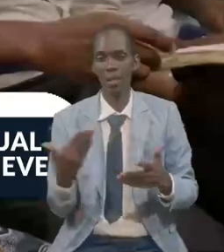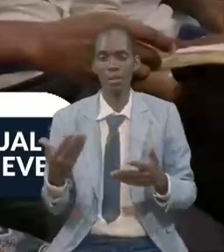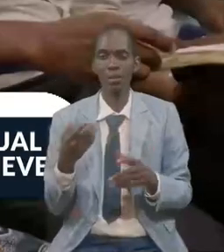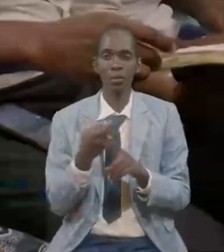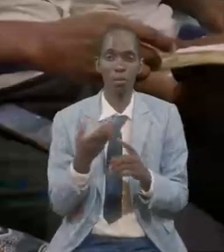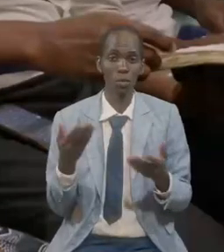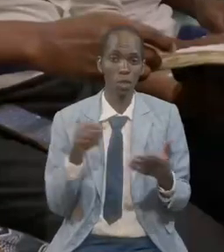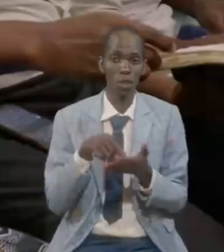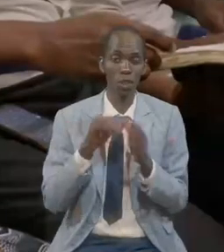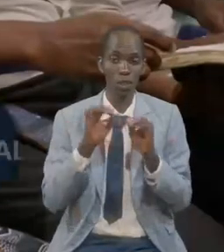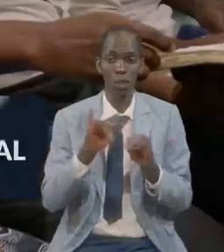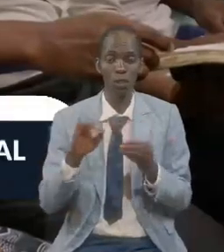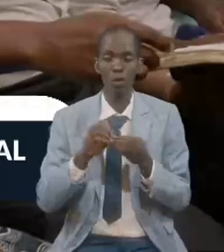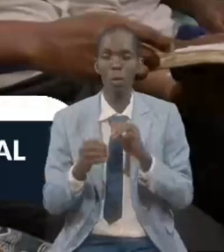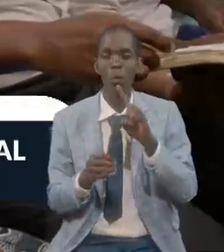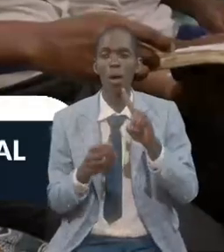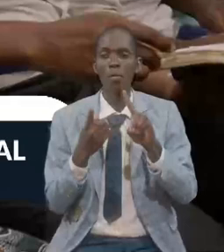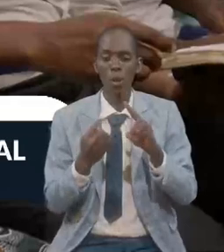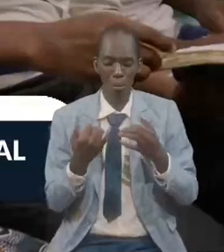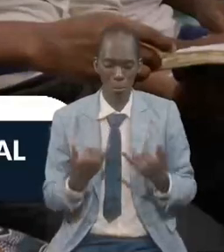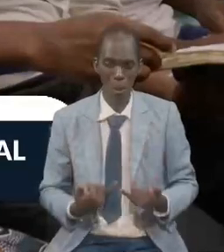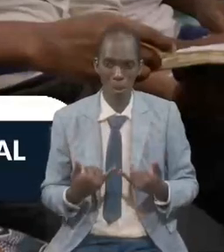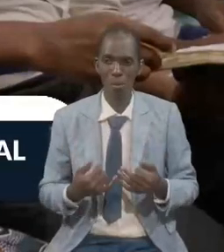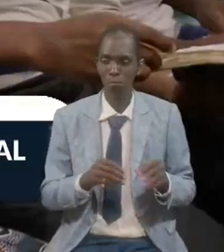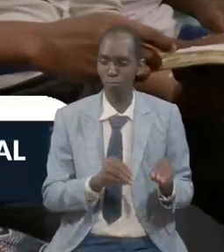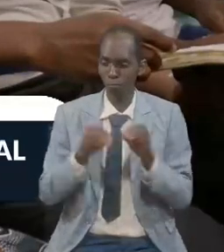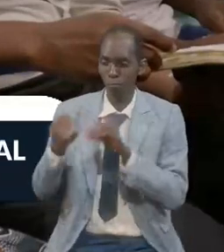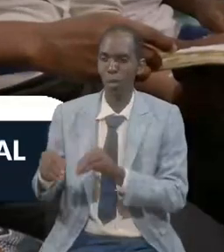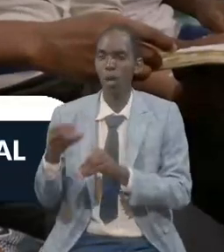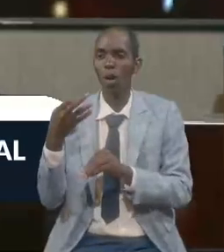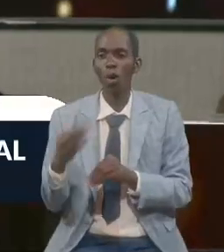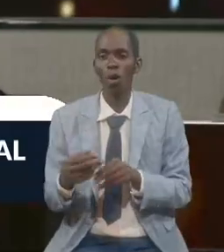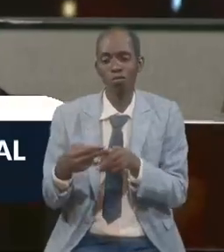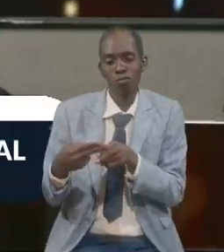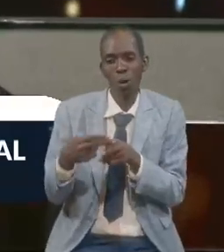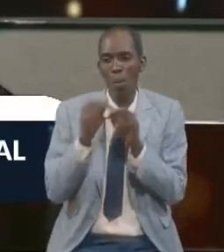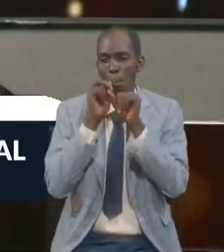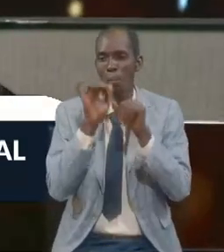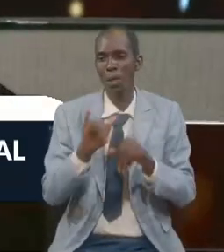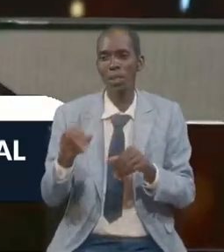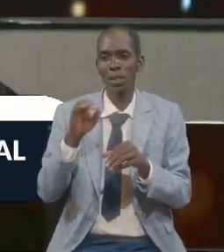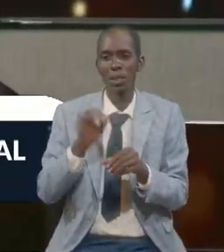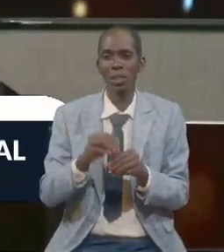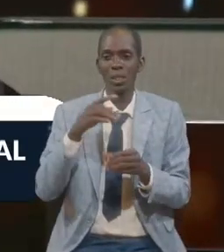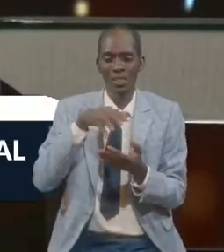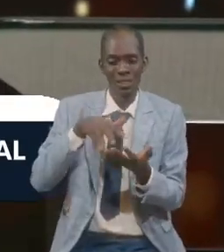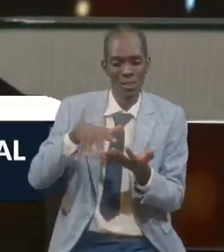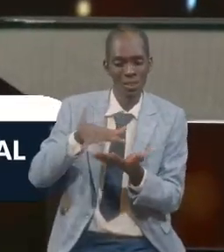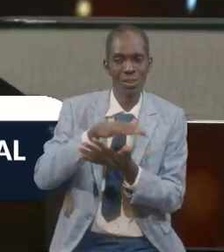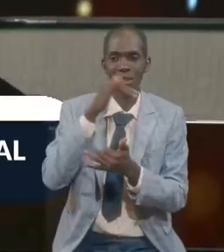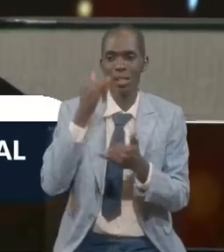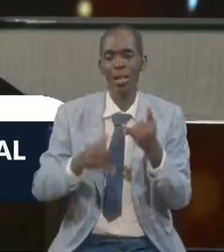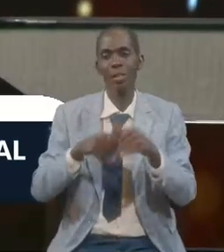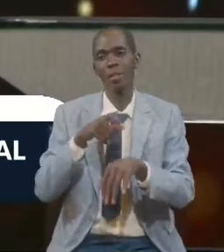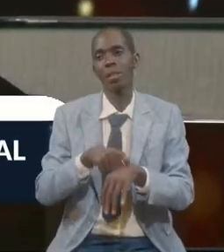voir trois points ici. Premier point, le placement actuel des bénédictions temporelles en